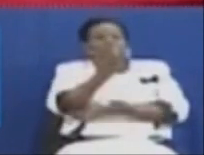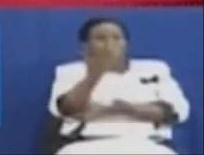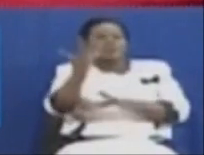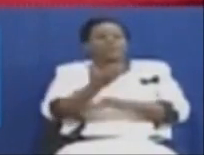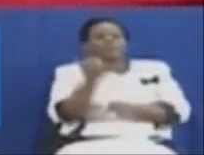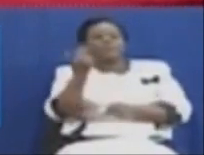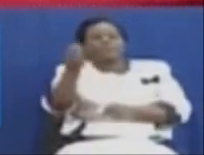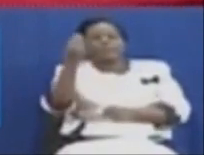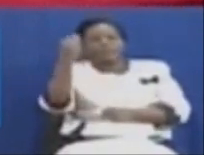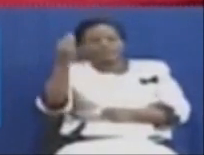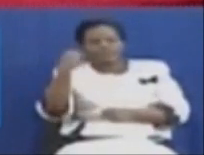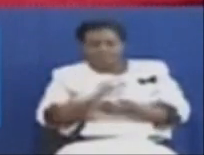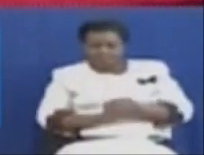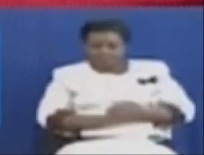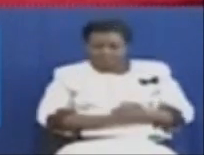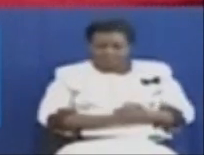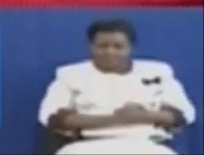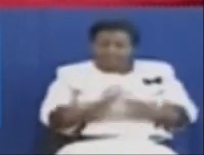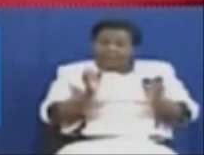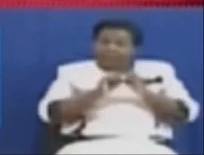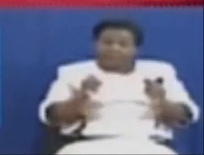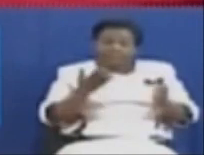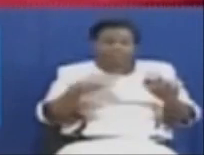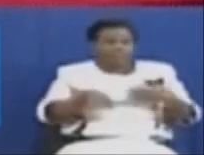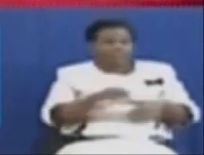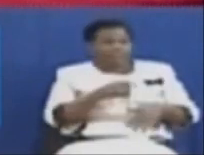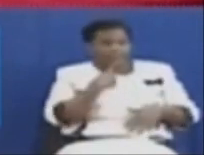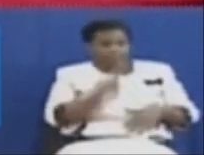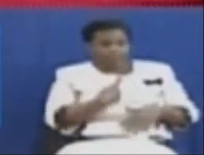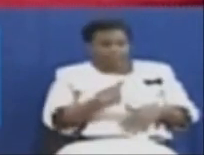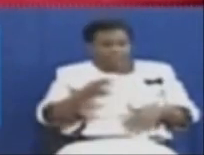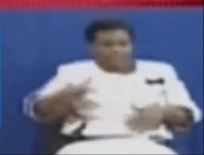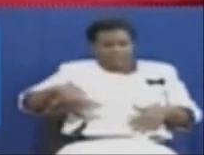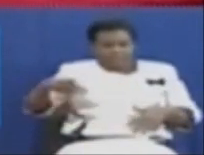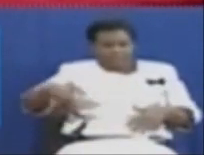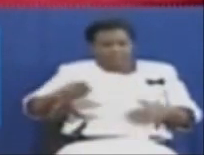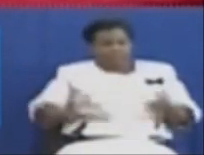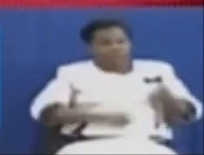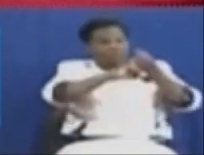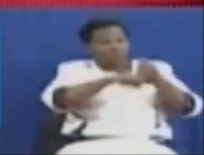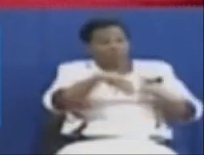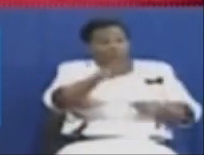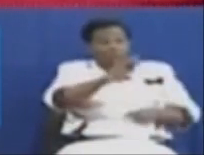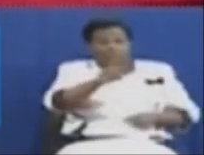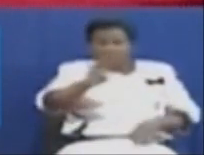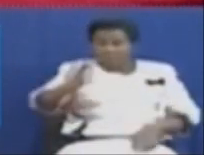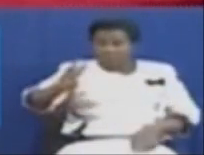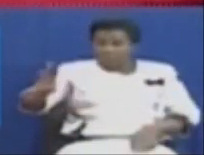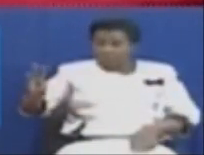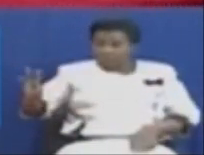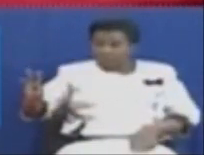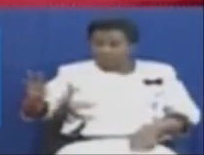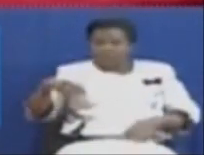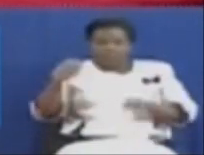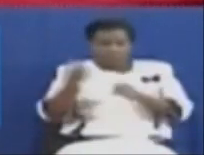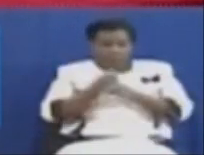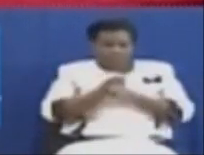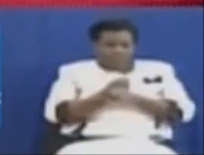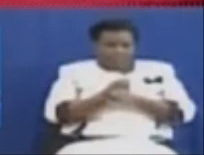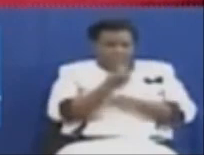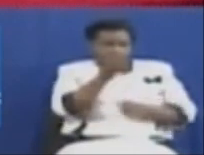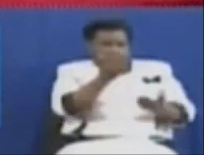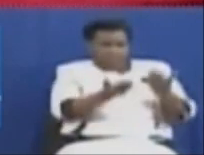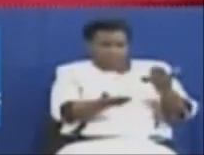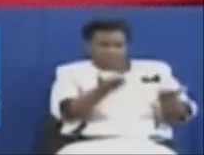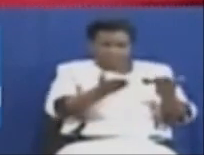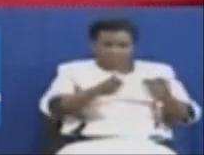na kujua idadi yao, lakini vivyo hivyo tumefanya hili zoezi usiku. Na tulichokibaini ni kwamba watoto wengi wanakuwa mtaani mchana, lakini usiku